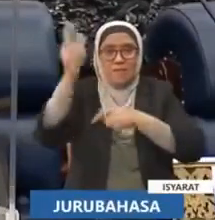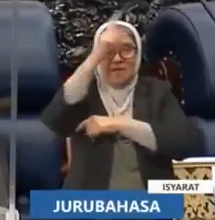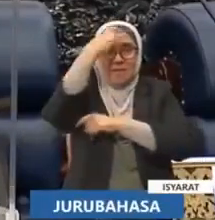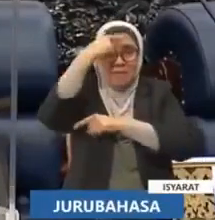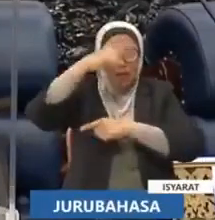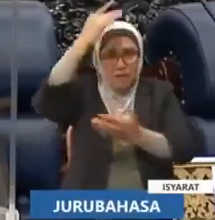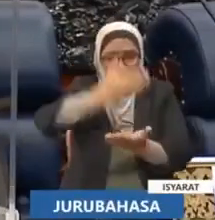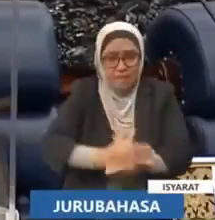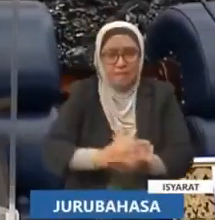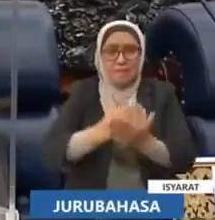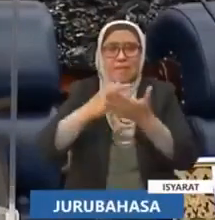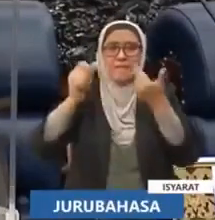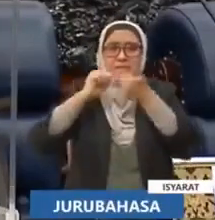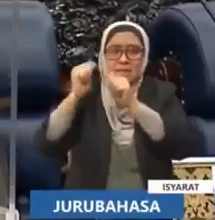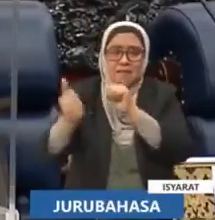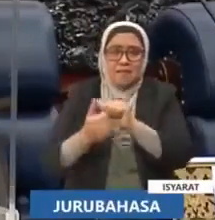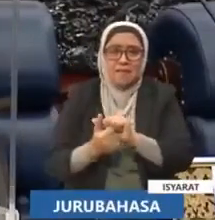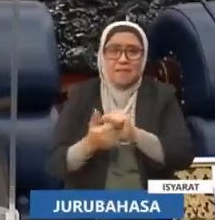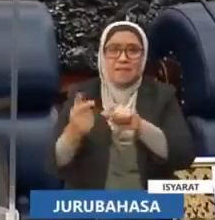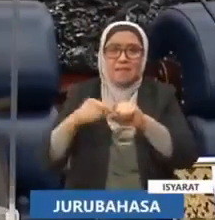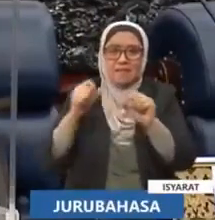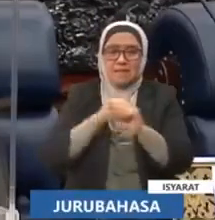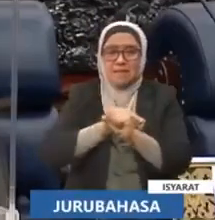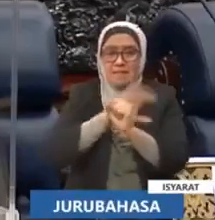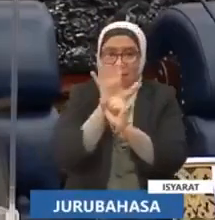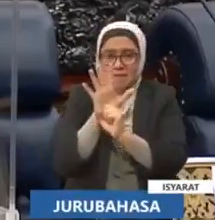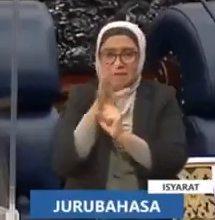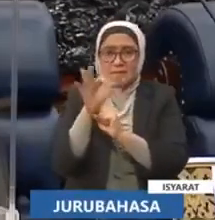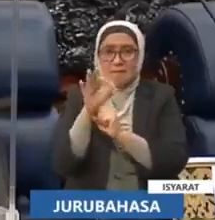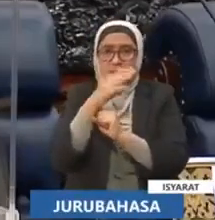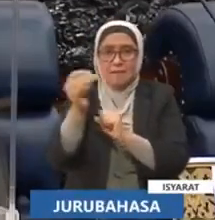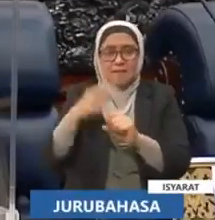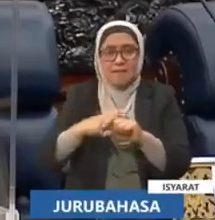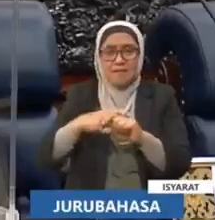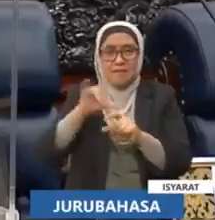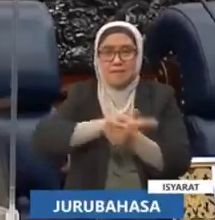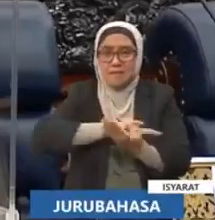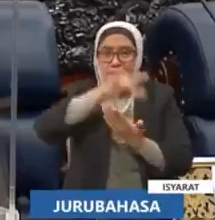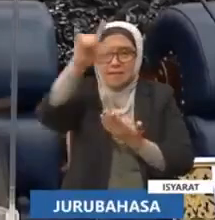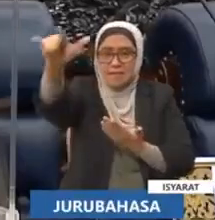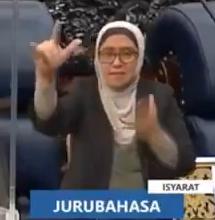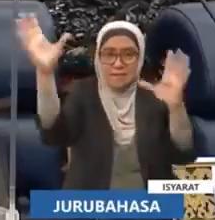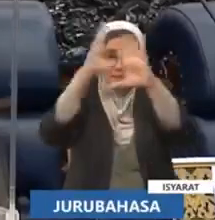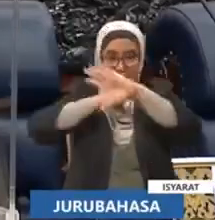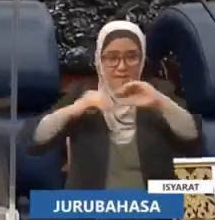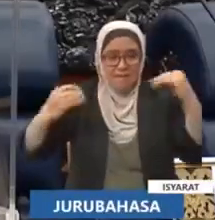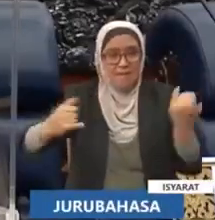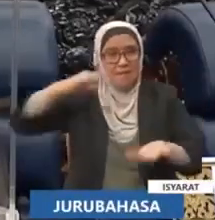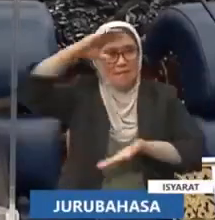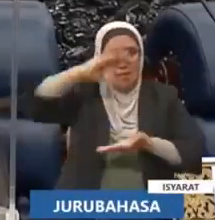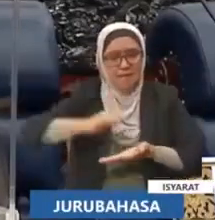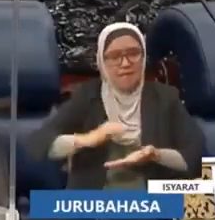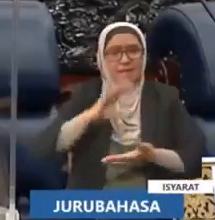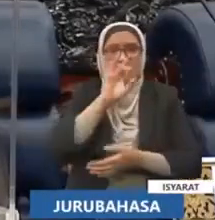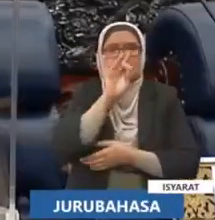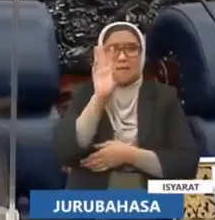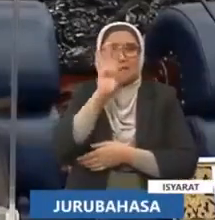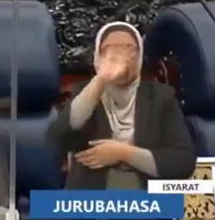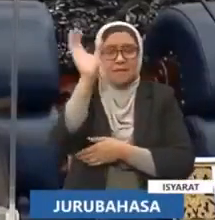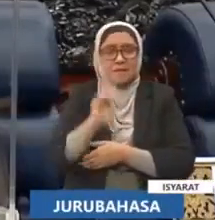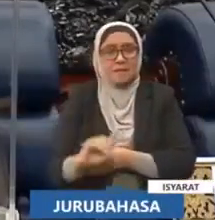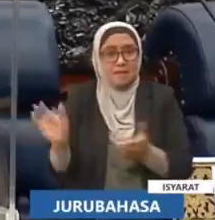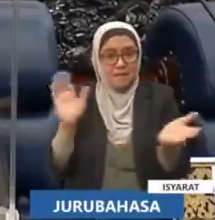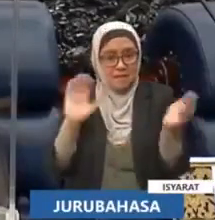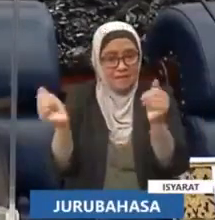wabak COVID-19. Pada ketika ini, kekerapan penerbangan ke Sarawak telah berkurangan sebanyak 86% berbanding dengan